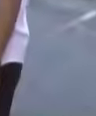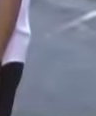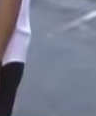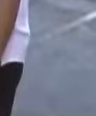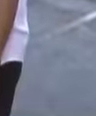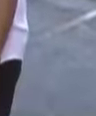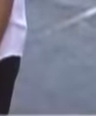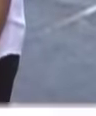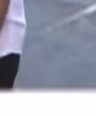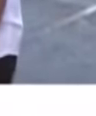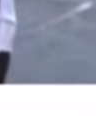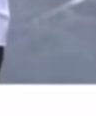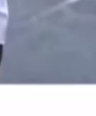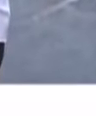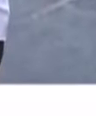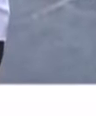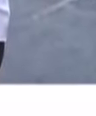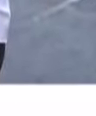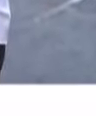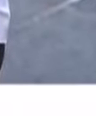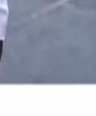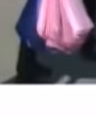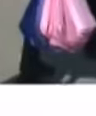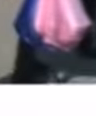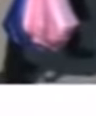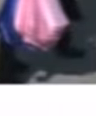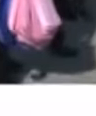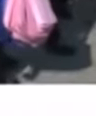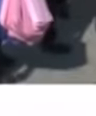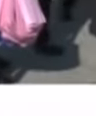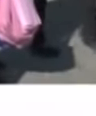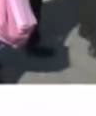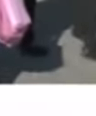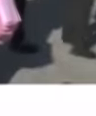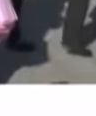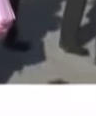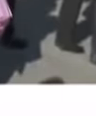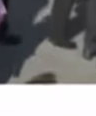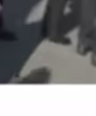Melaka tidak larang kanak-kanak dibawa ke Bazar Ramadan.